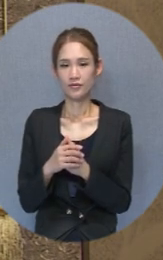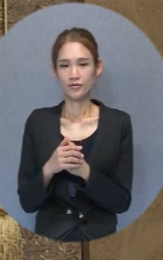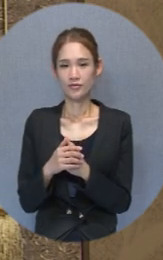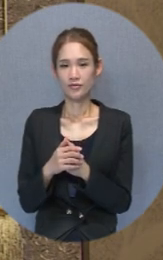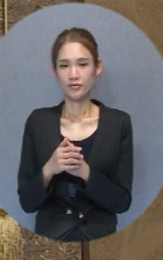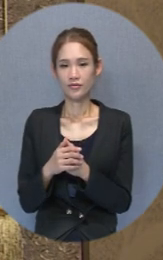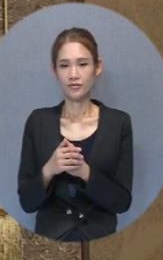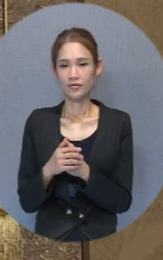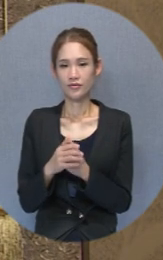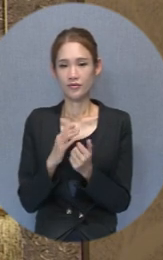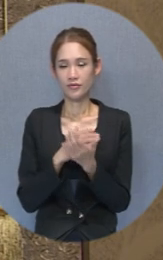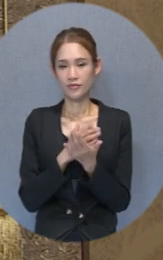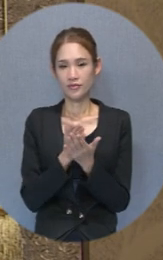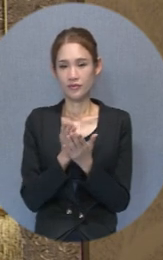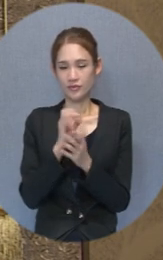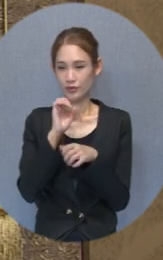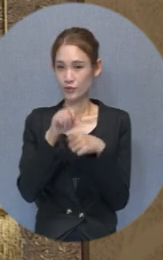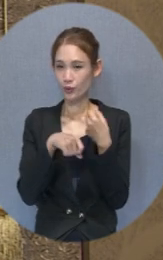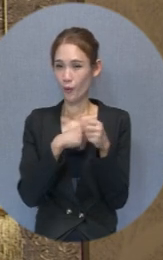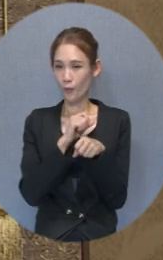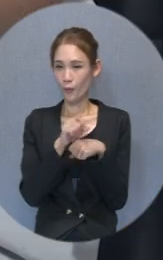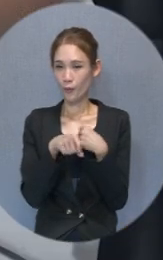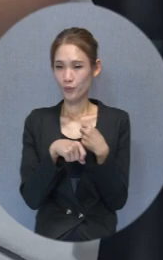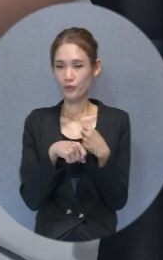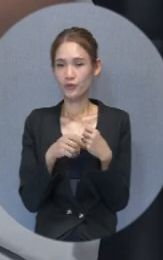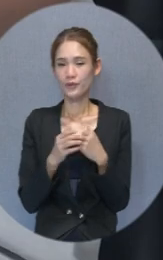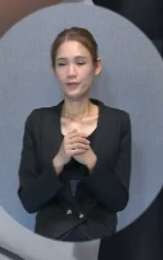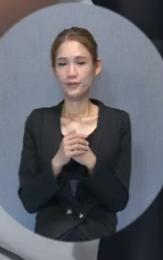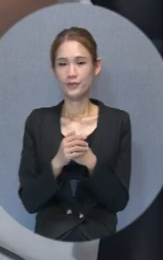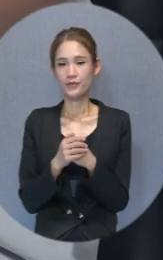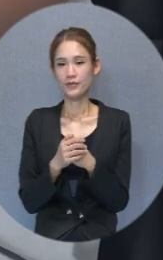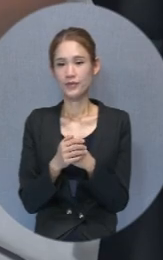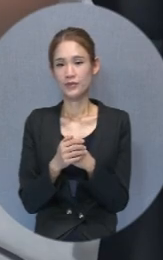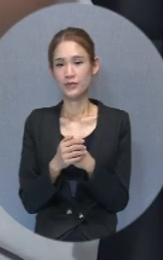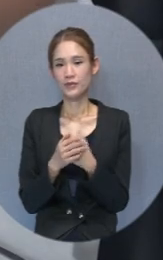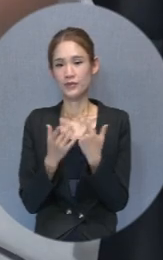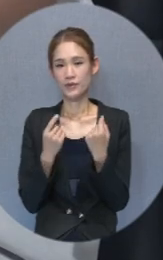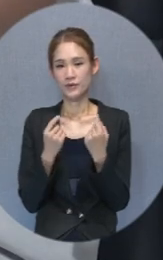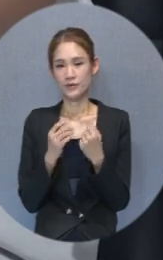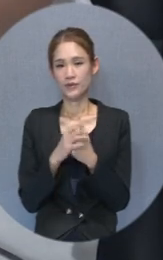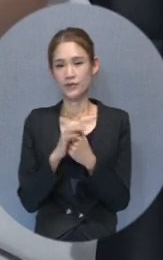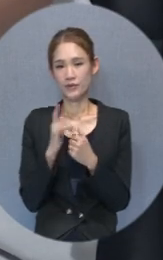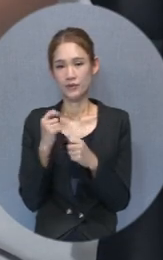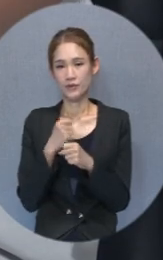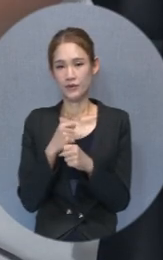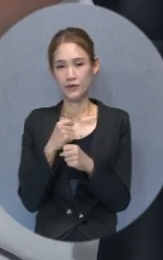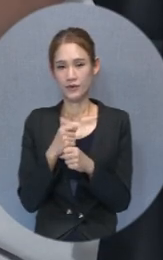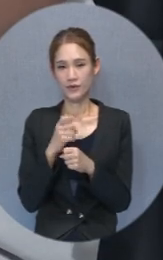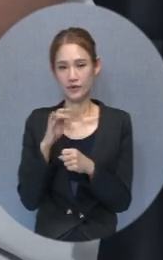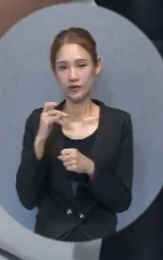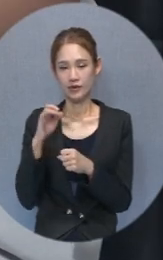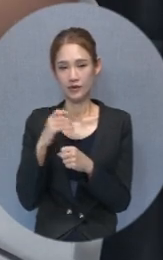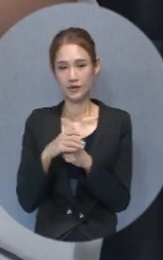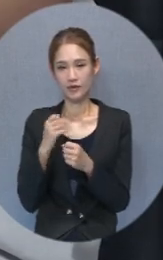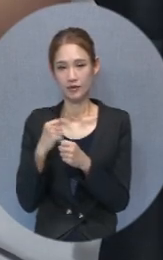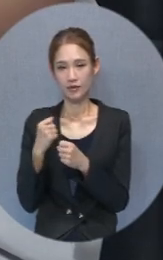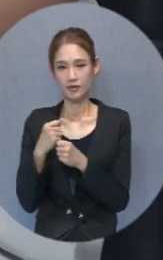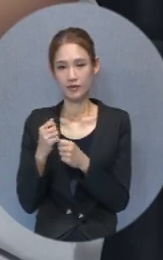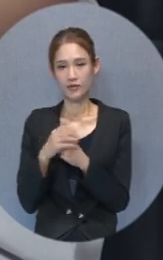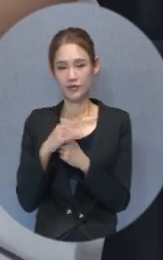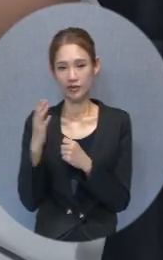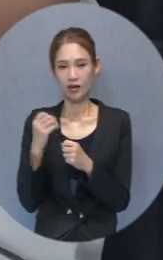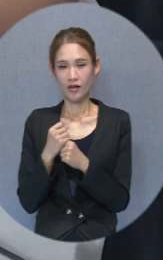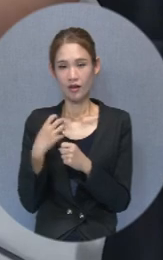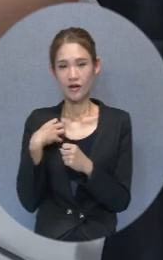이제 종류별 이렇게 동물 아, 시리즈예요. 이렇게 네. 이렇게 동물 이렇게 다양하게 이런 캐릭터를 만드는 작업도 다 하신 거잖아요. 네.